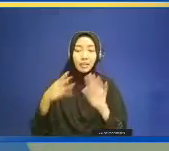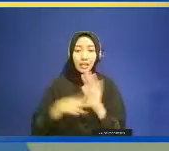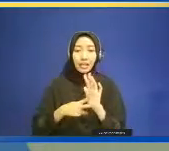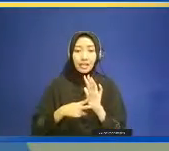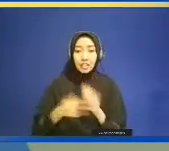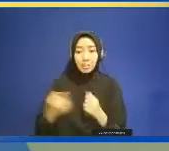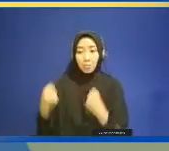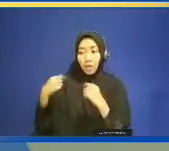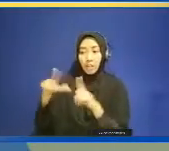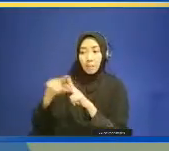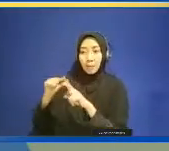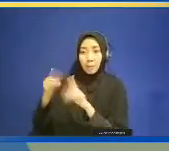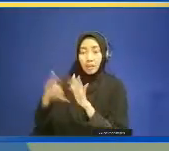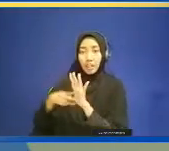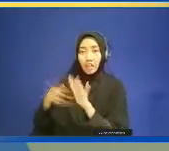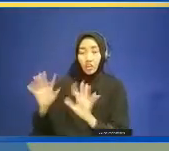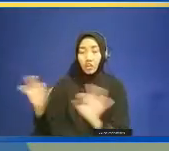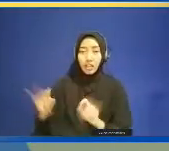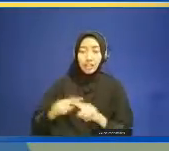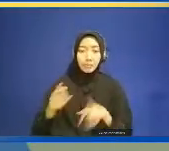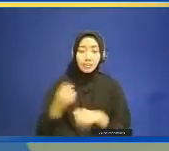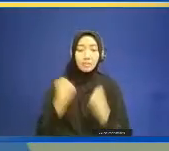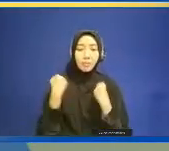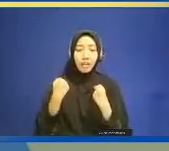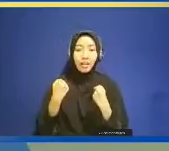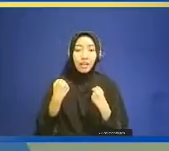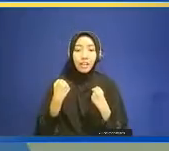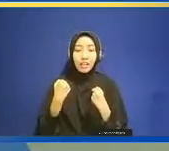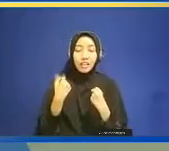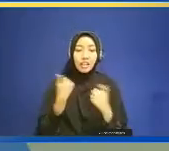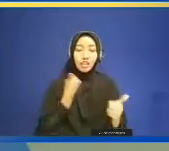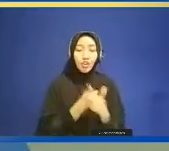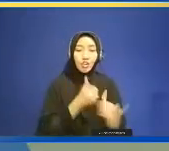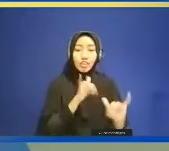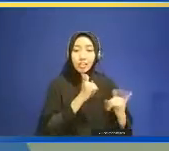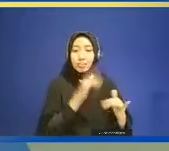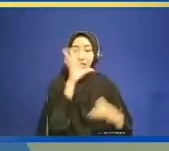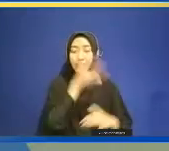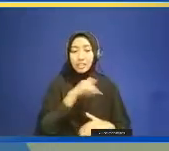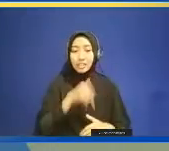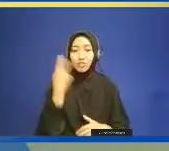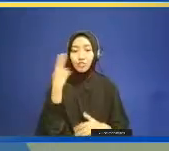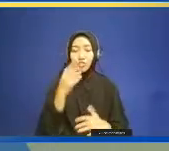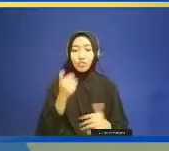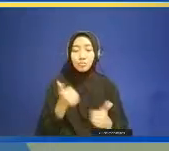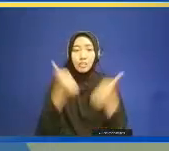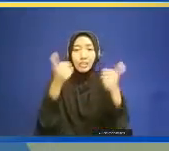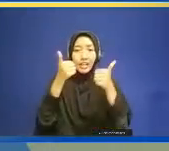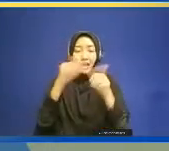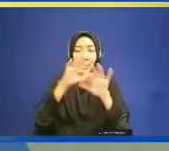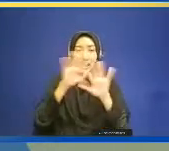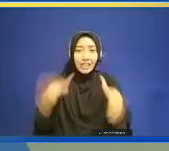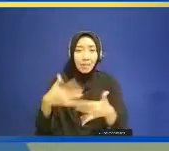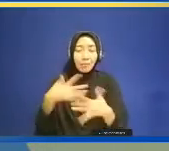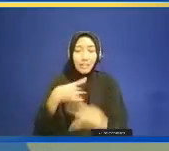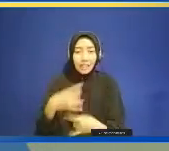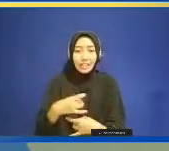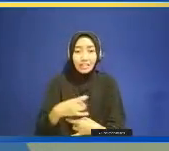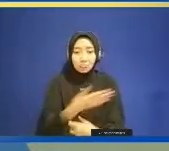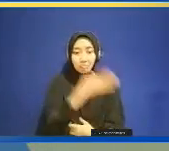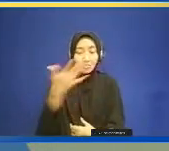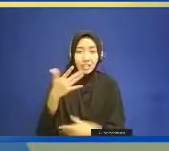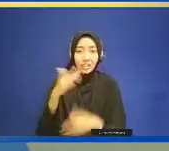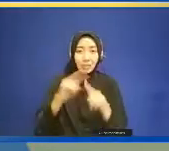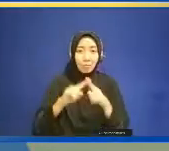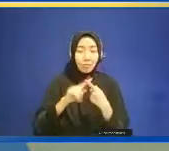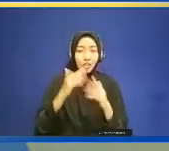cuma semangat APBN temen-temen tapi kita juga harus semangat nih kutin game dari ini untuk memenangkan hadiah menarik Siapa tahu teman-teman di